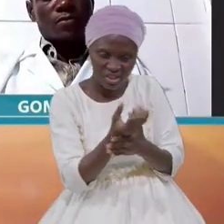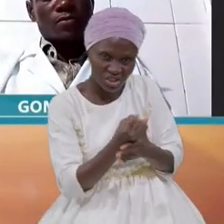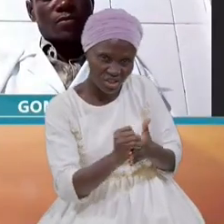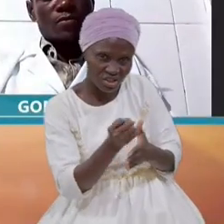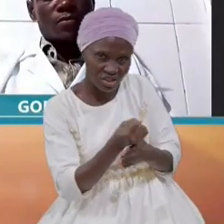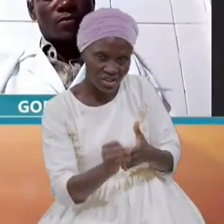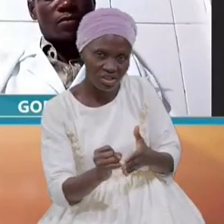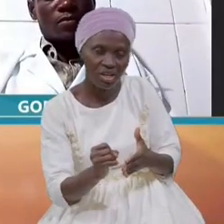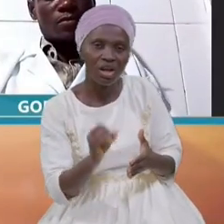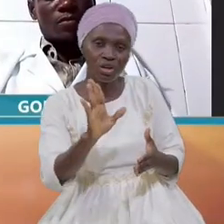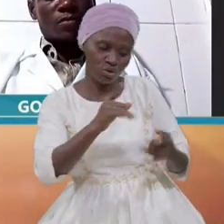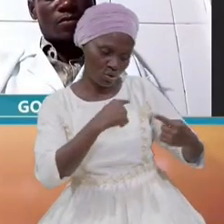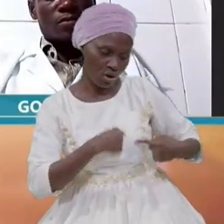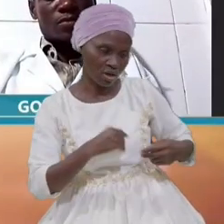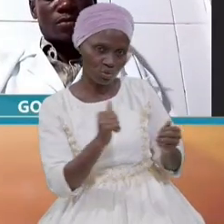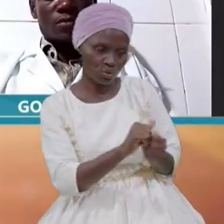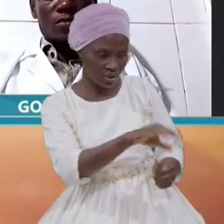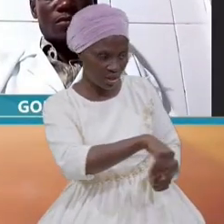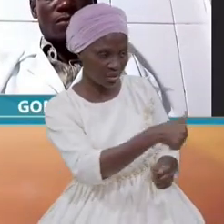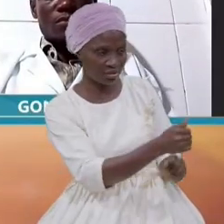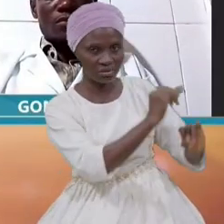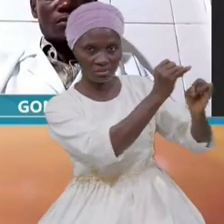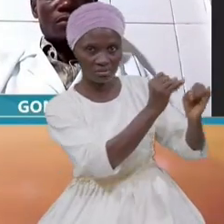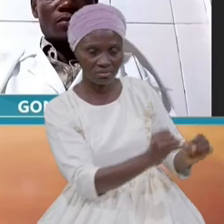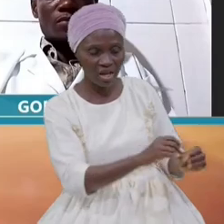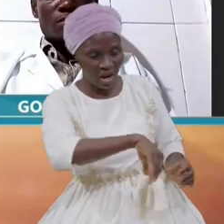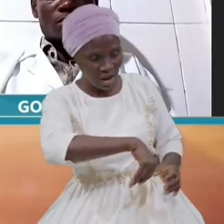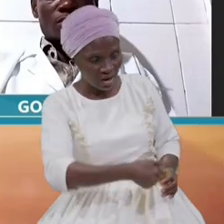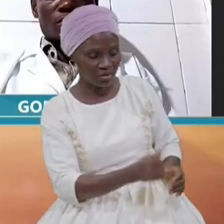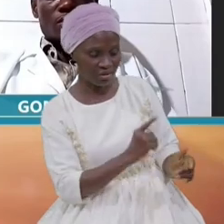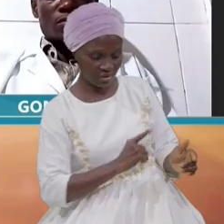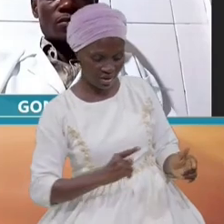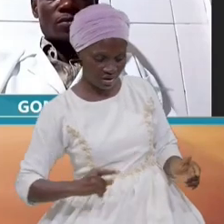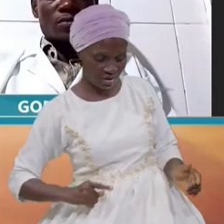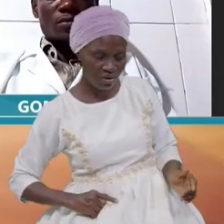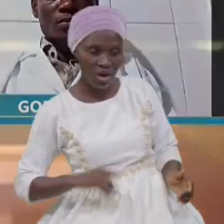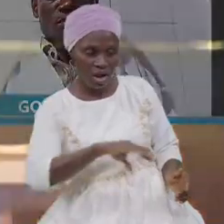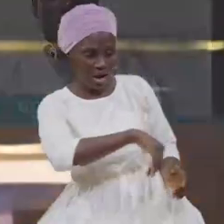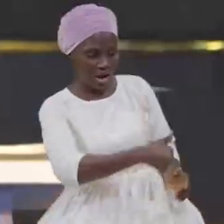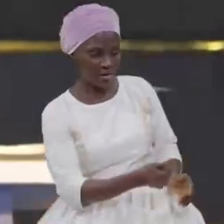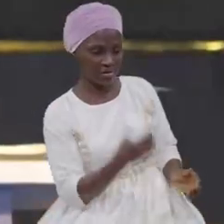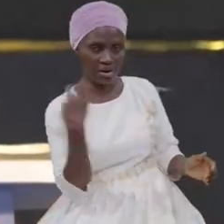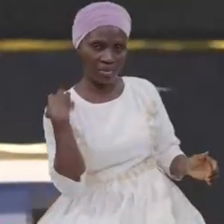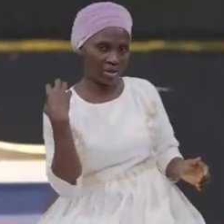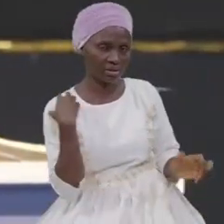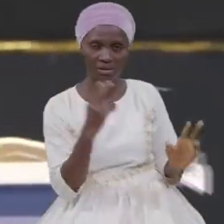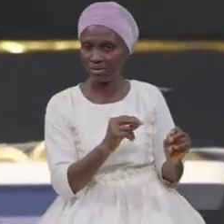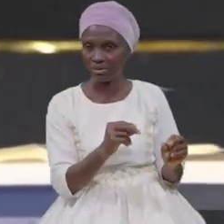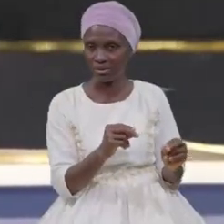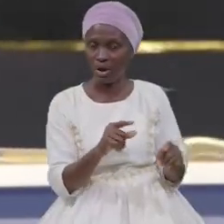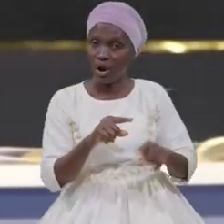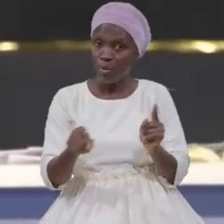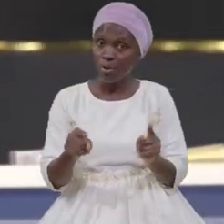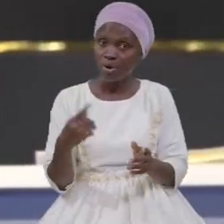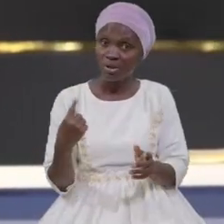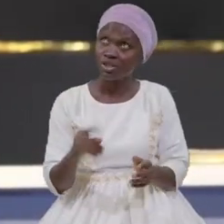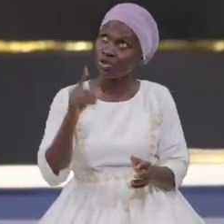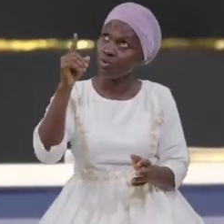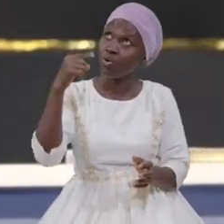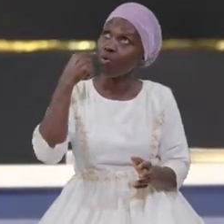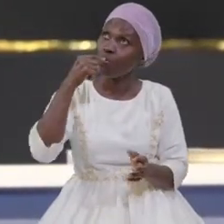avec un autre Dieu, un autre Seigneur, un autre Maître. Mais celui qui est mort pour